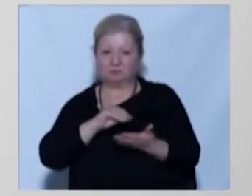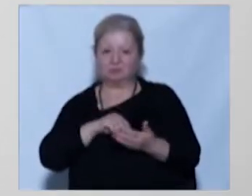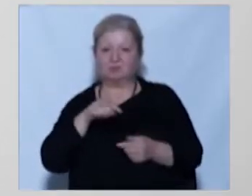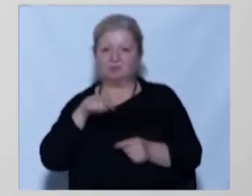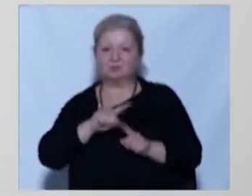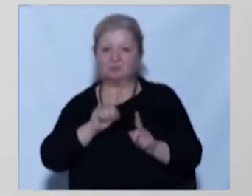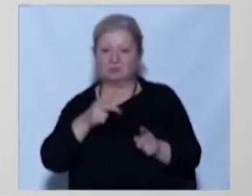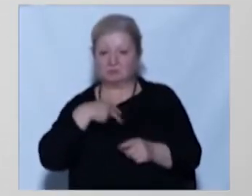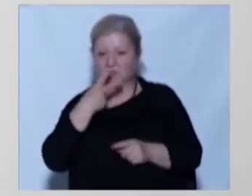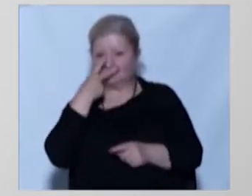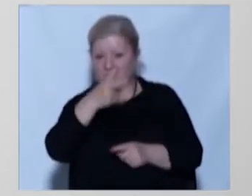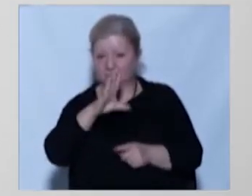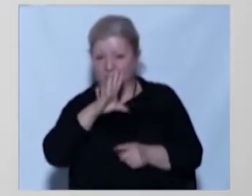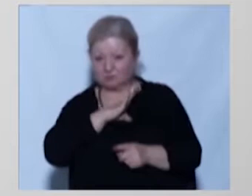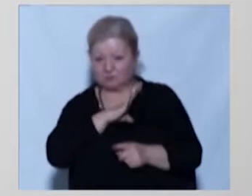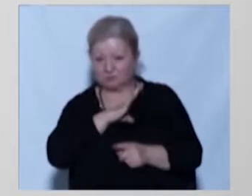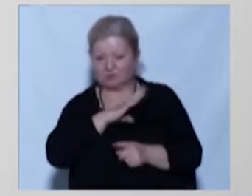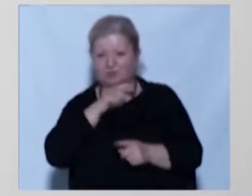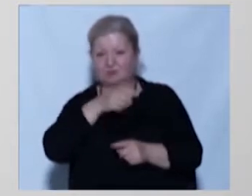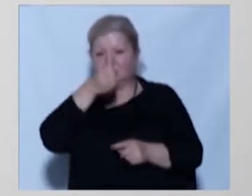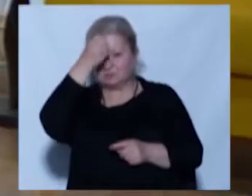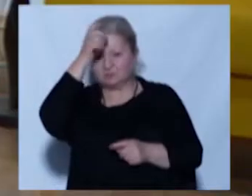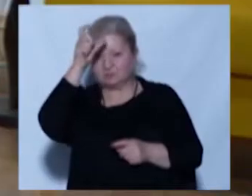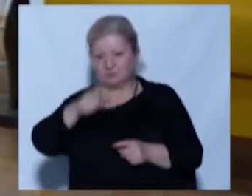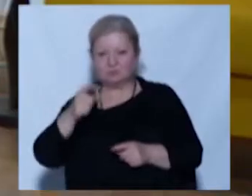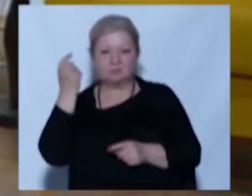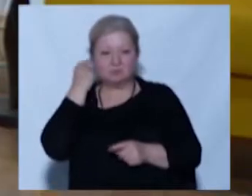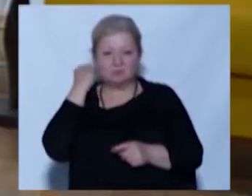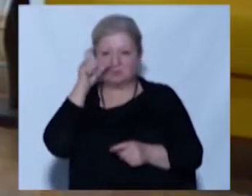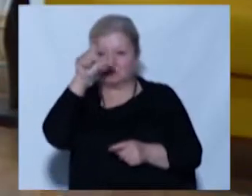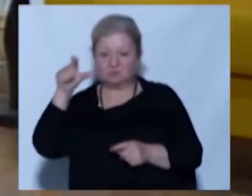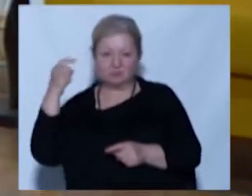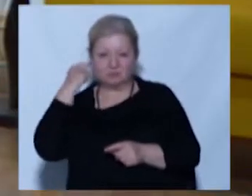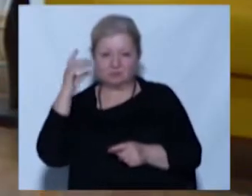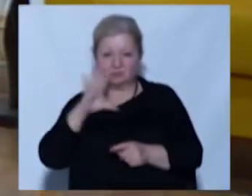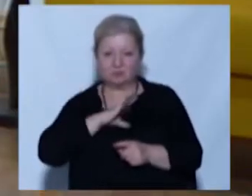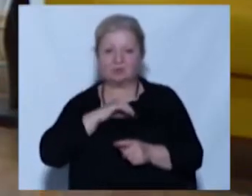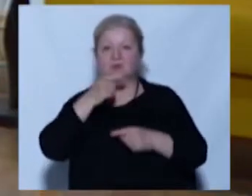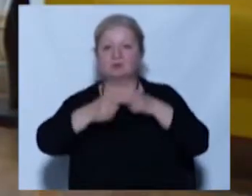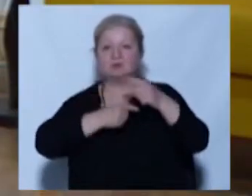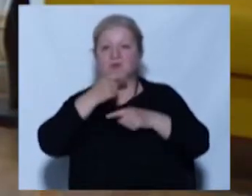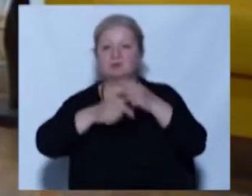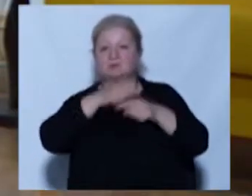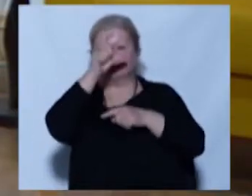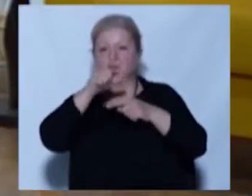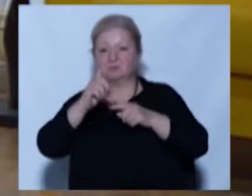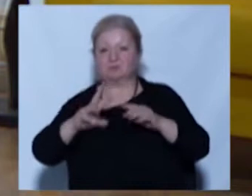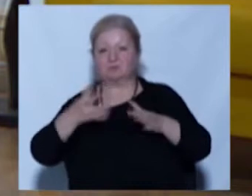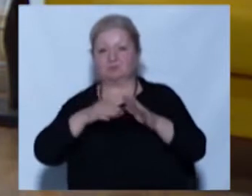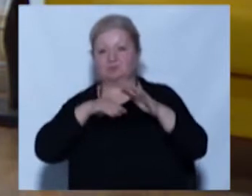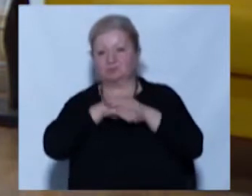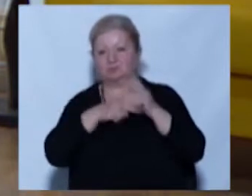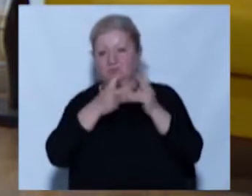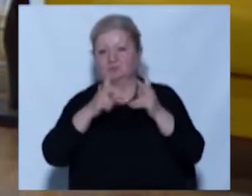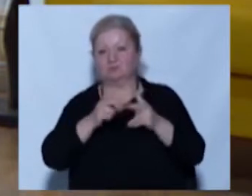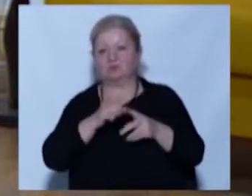პოზიციით არის. ის, რაც მიხილავს და ბრძენთაგან ან გონიერ კაცთაგან გამიგონია, შემდგომ თაობებს უნდა შეუნახე